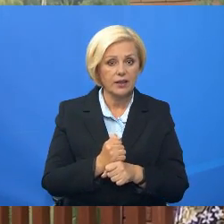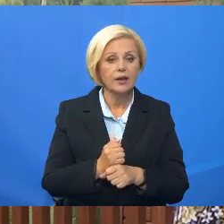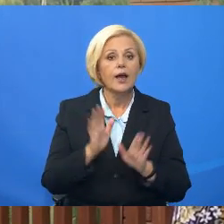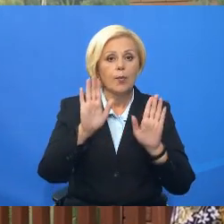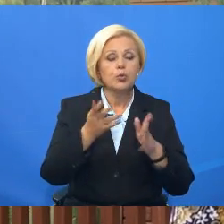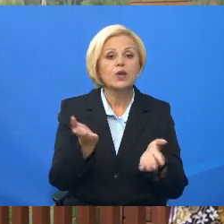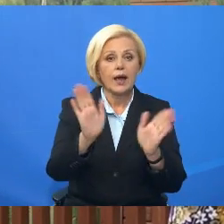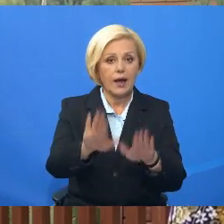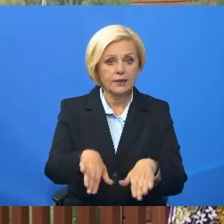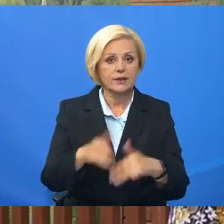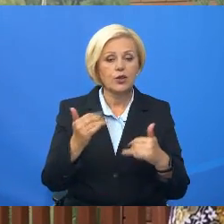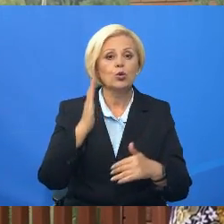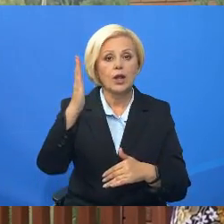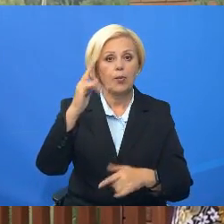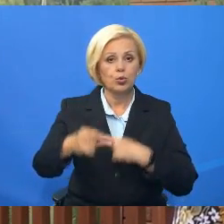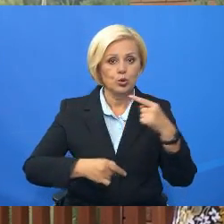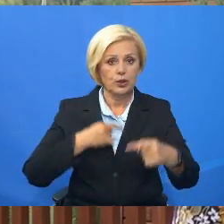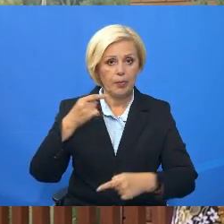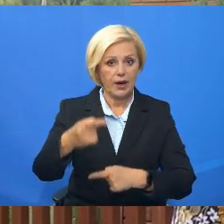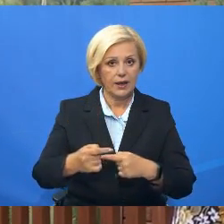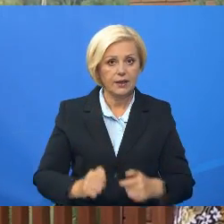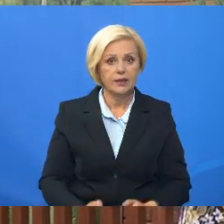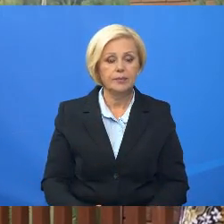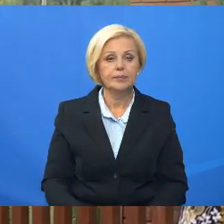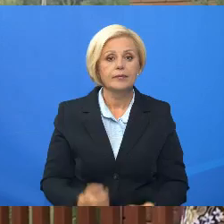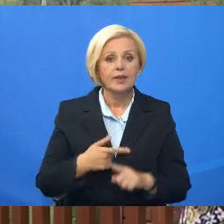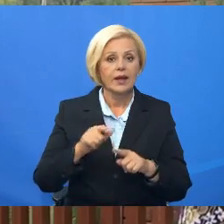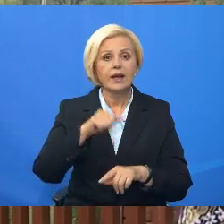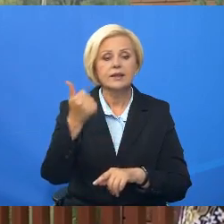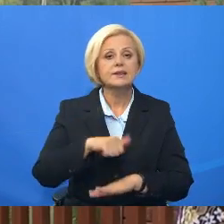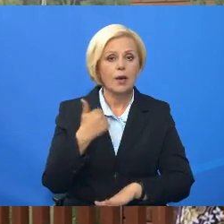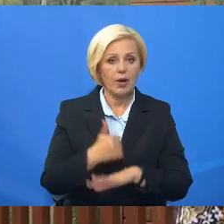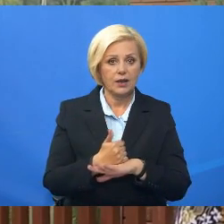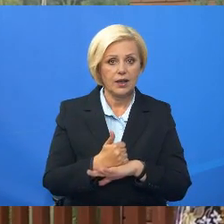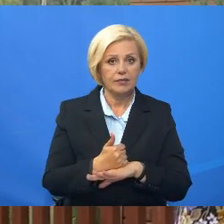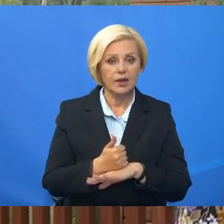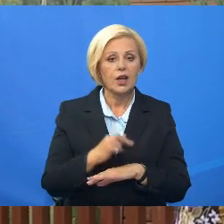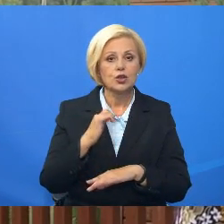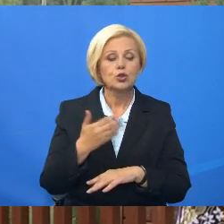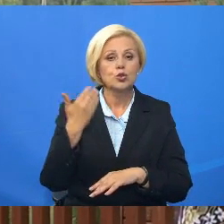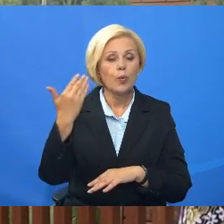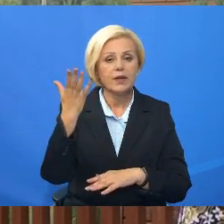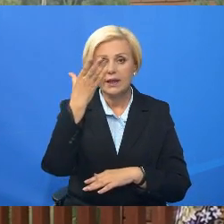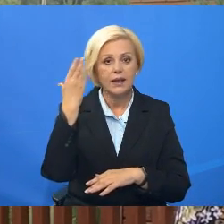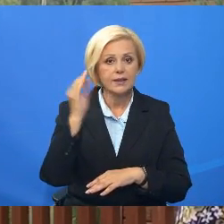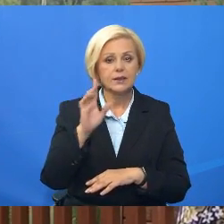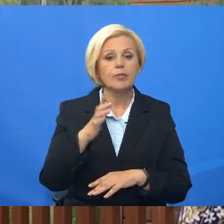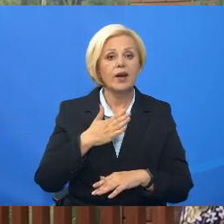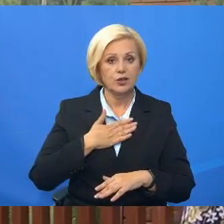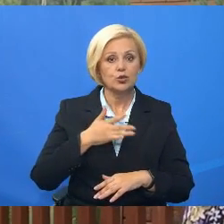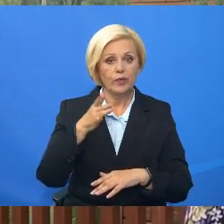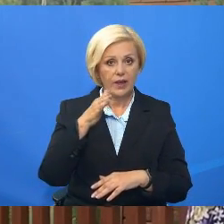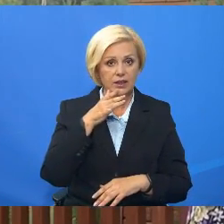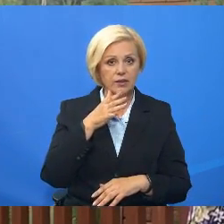пускай остаются для будущих поколений. Это самое главное, чтобы они не забывали, что в наше